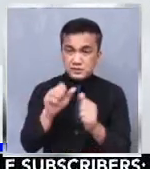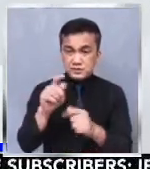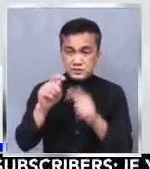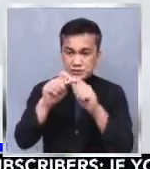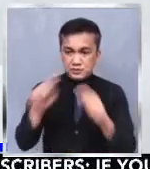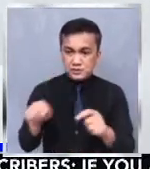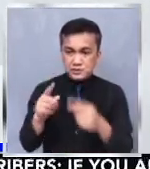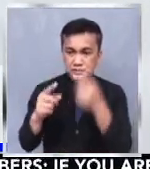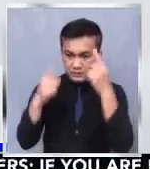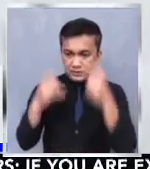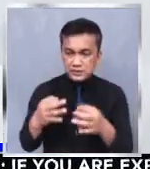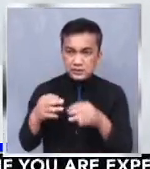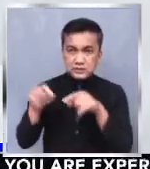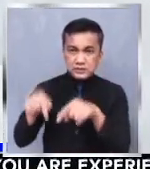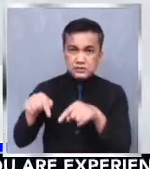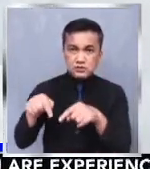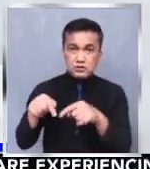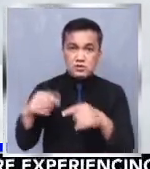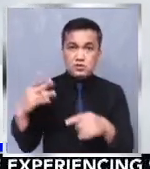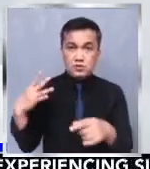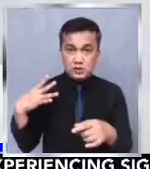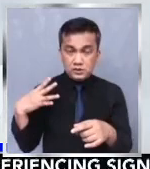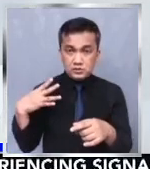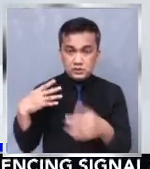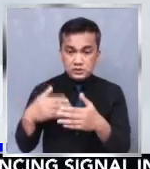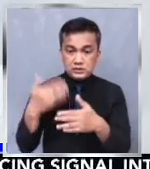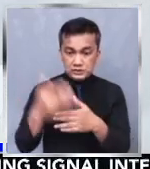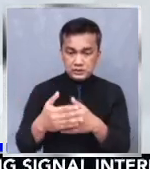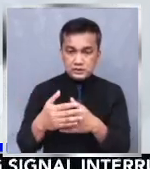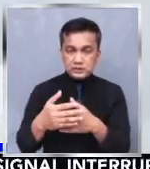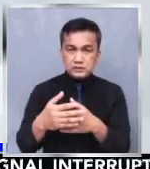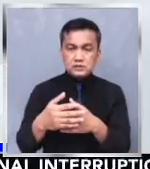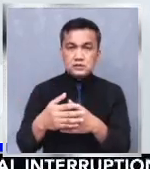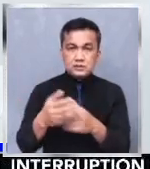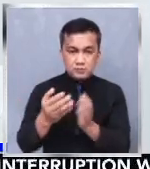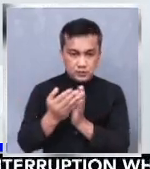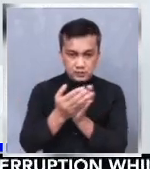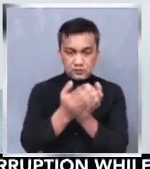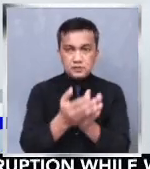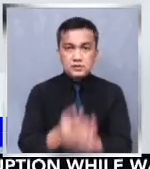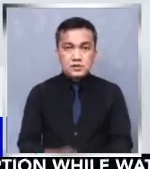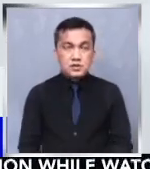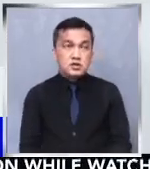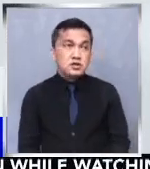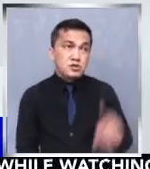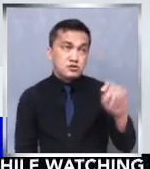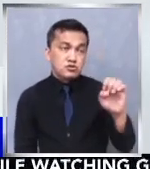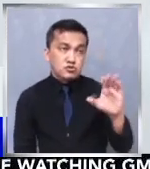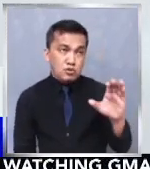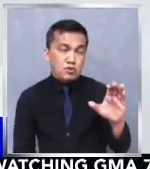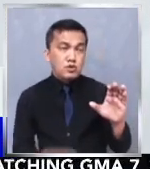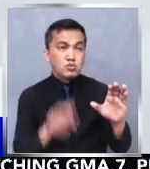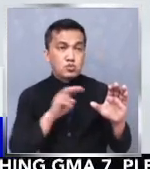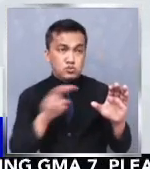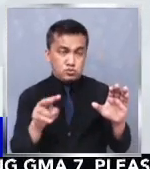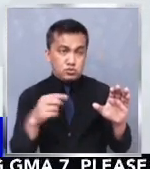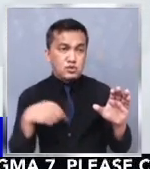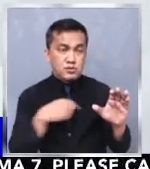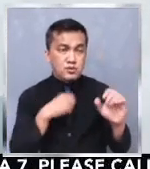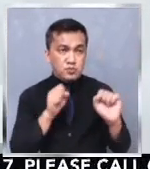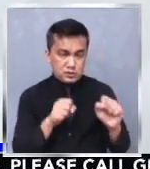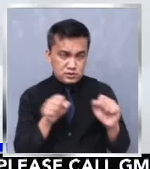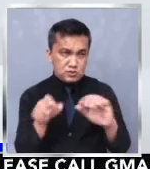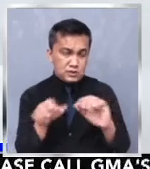lang maghintay ng susunod na biyahe ng barko. Sa December 22 po kami pwedeng umalis. Bakit sa abot pa rin